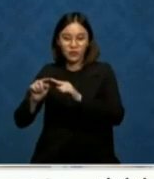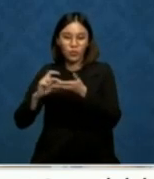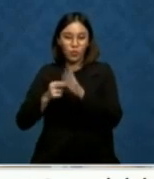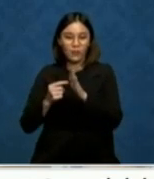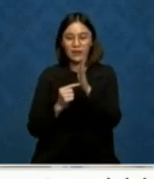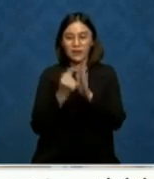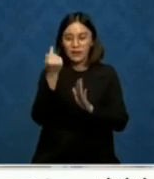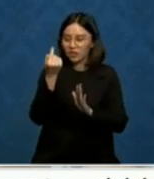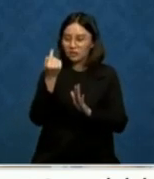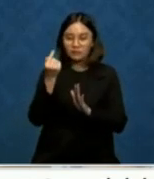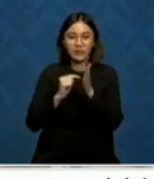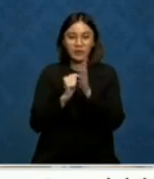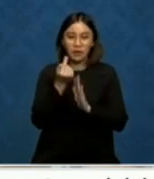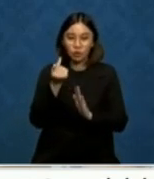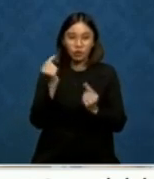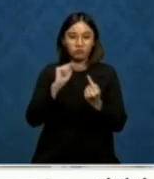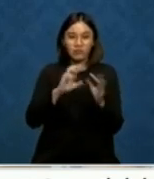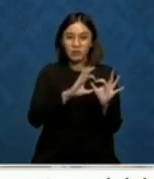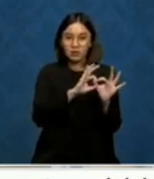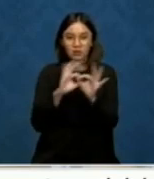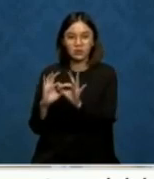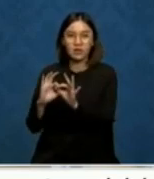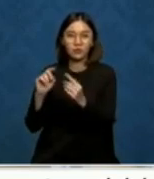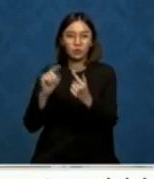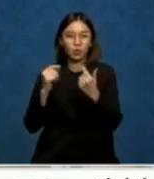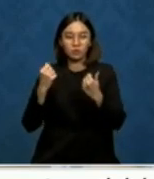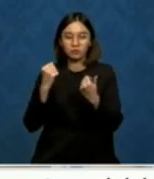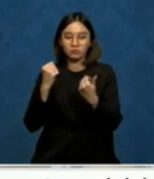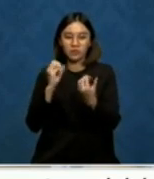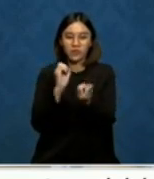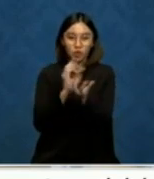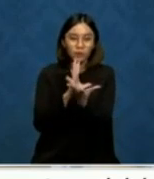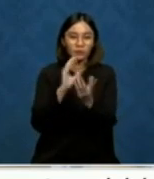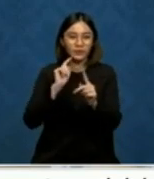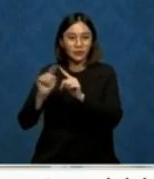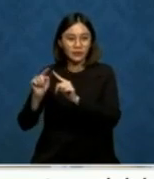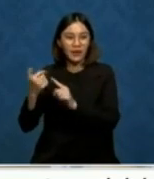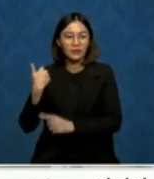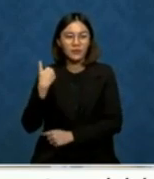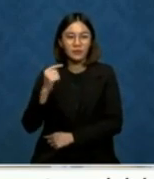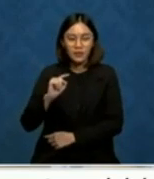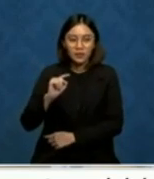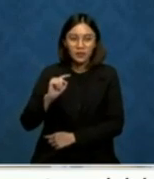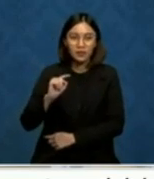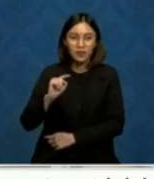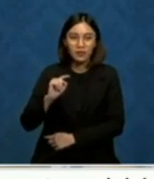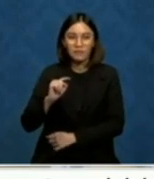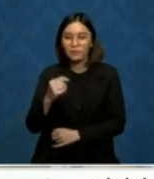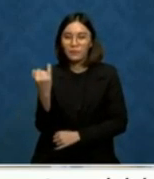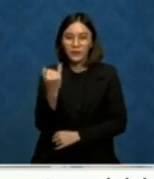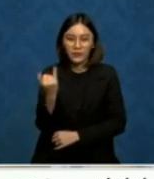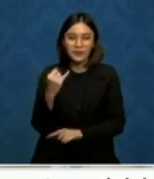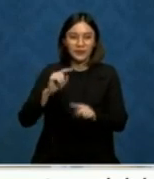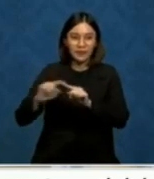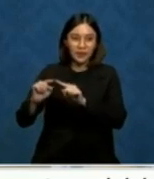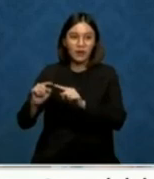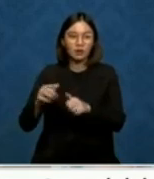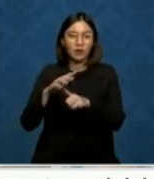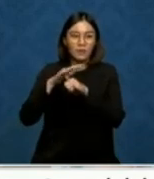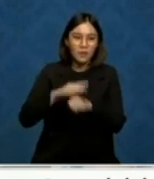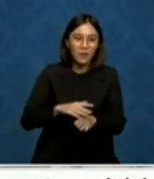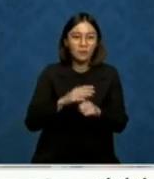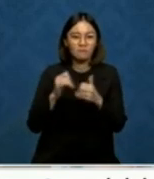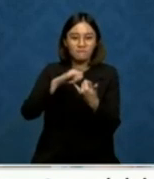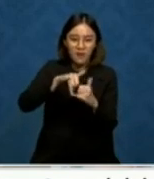ริ่มต้นจุดแรกนะครับที่นำไปสู่การขยายผลแล้วก็การที่จะไปเกิดเหตุร้ายนะครับหรือการถูกละเมิดทาง